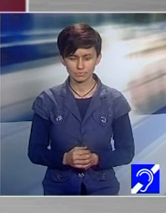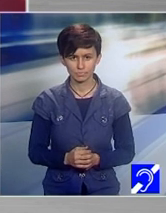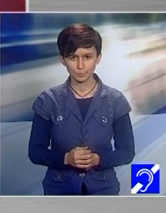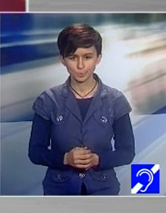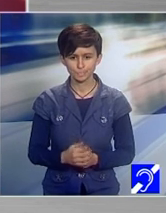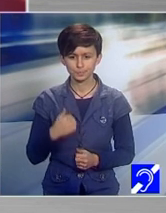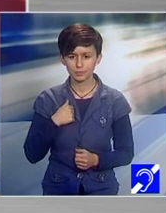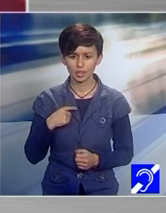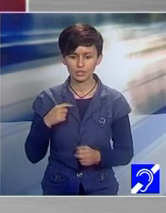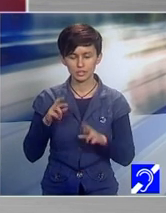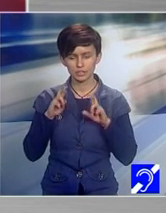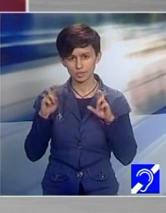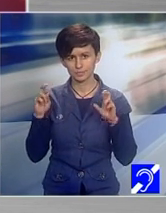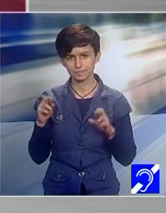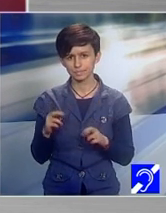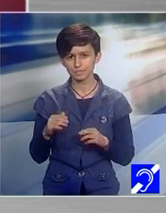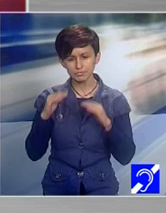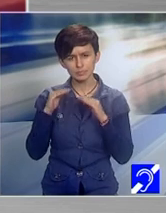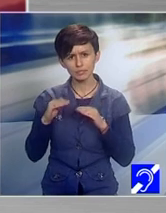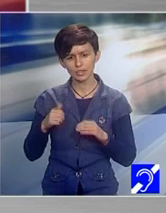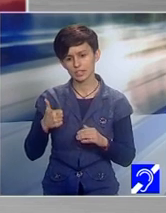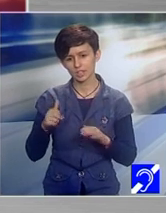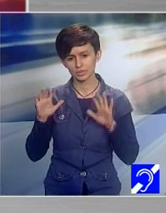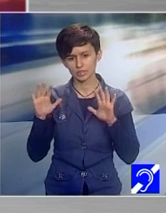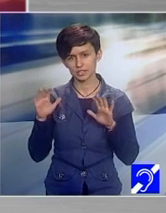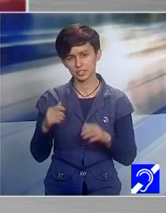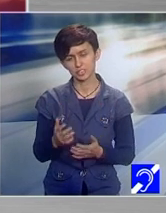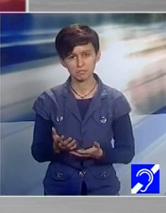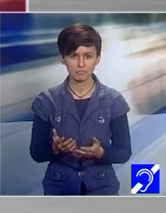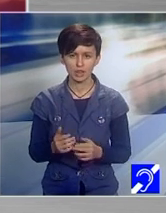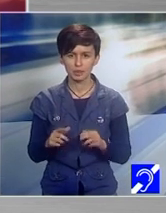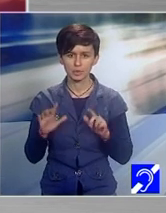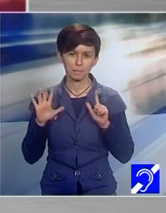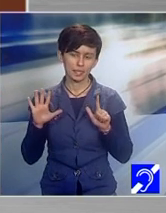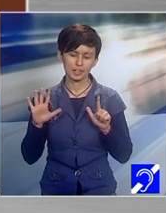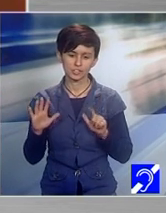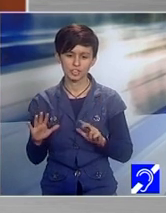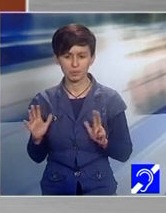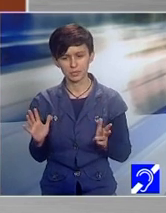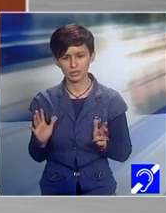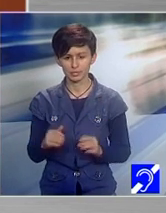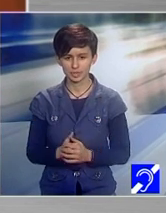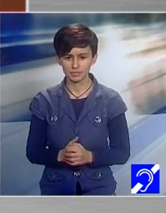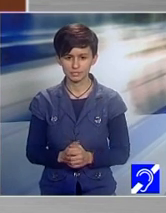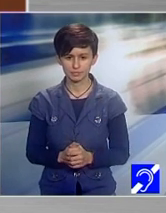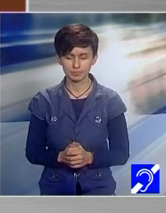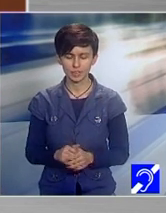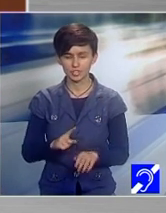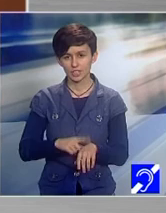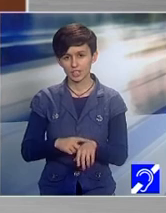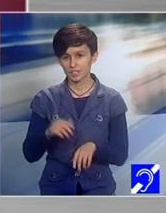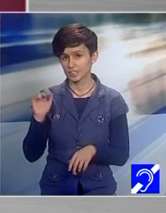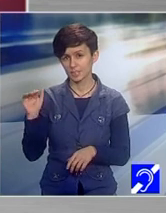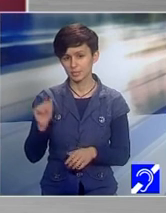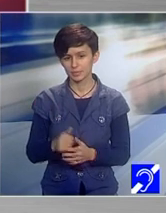Sunt optimist, aici pe o scară de la 1 la 10, 7-8. Și ca univers de timp? Ne trebuie cel